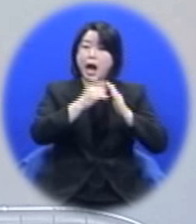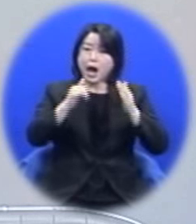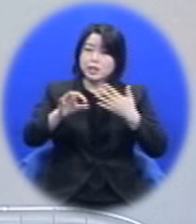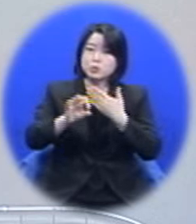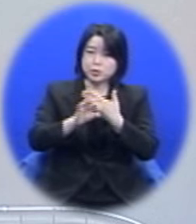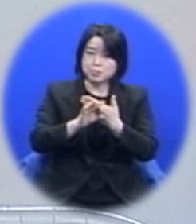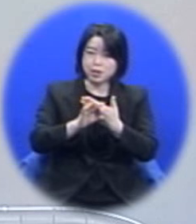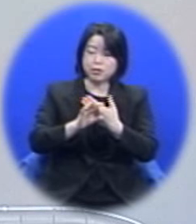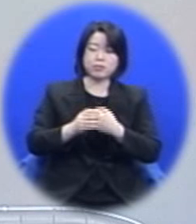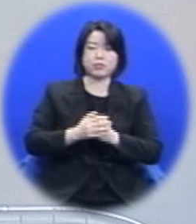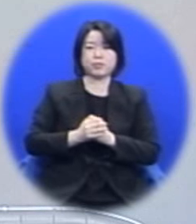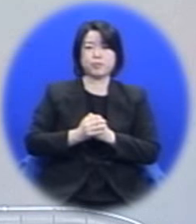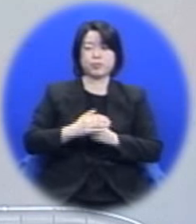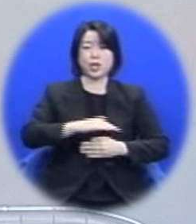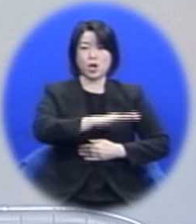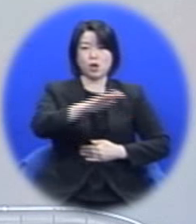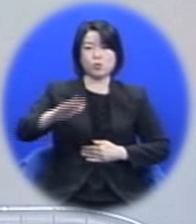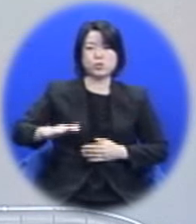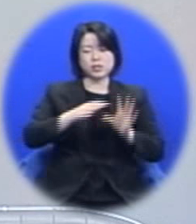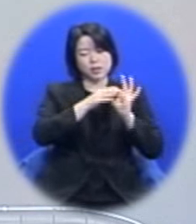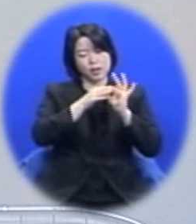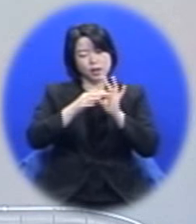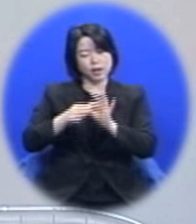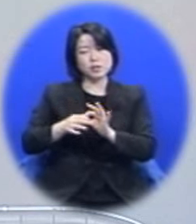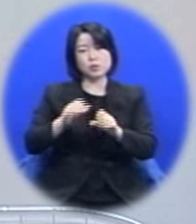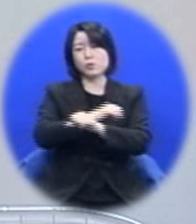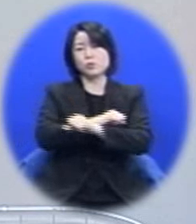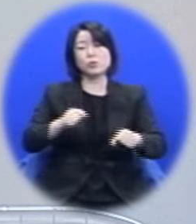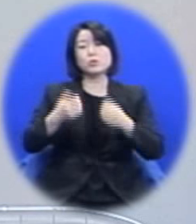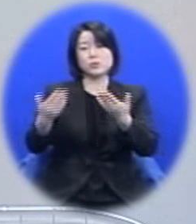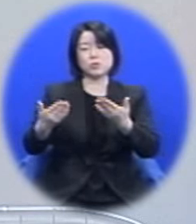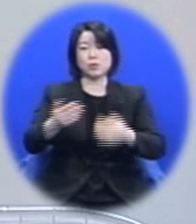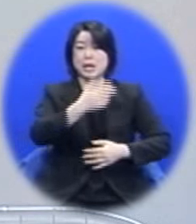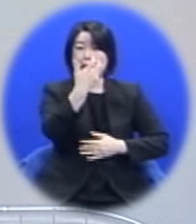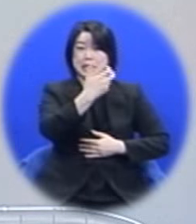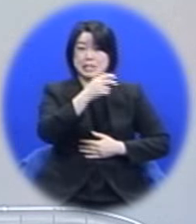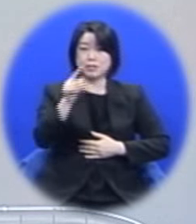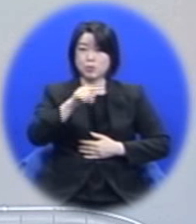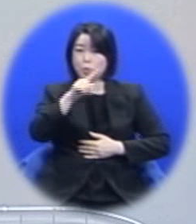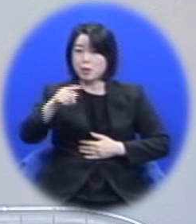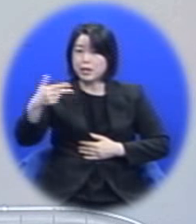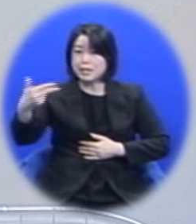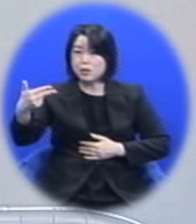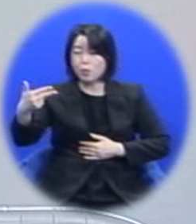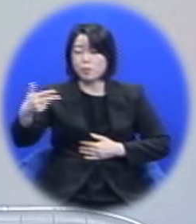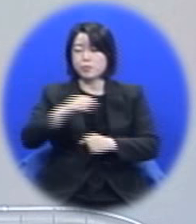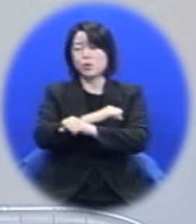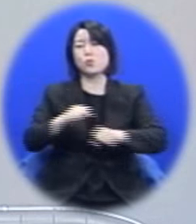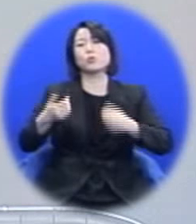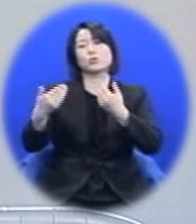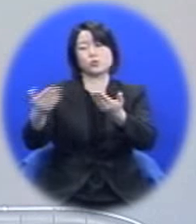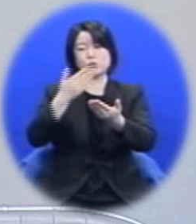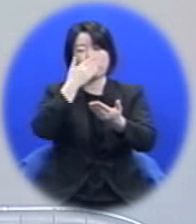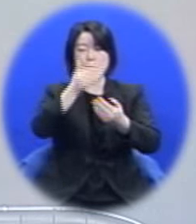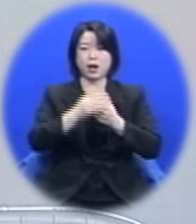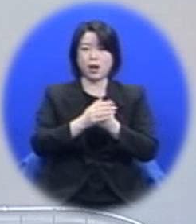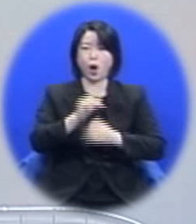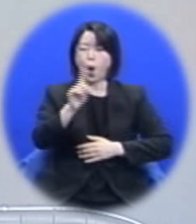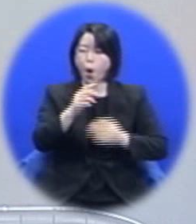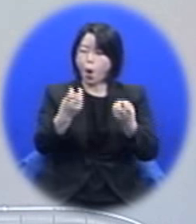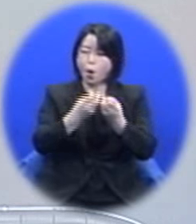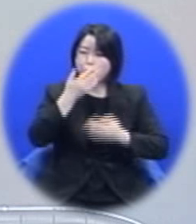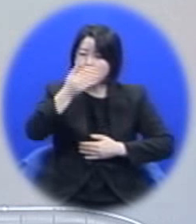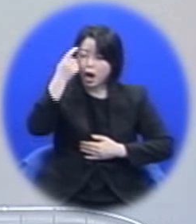가족이면 우리는 끊임없이 용서해요. 70번씩 7번이라도 용서하라. 어떻게 그렇게 할 수